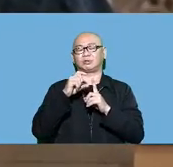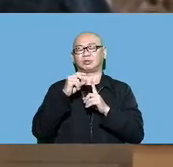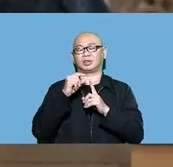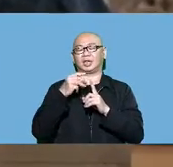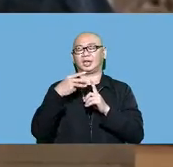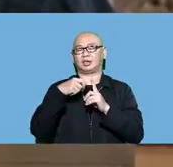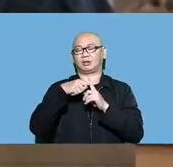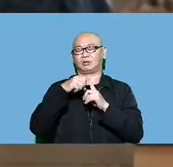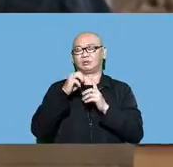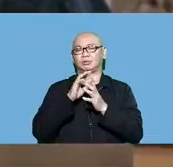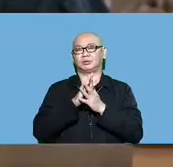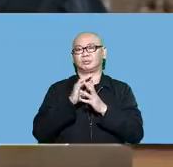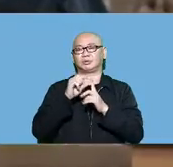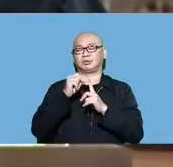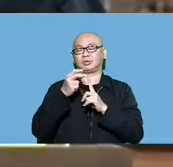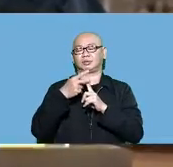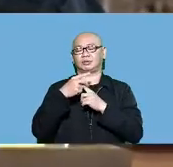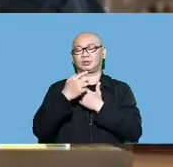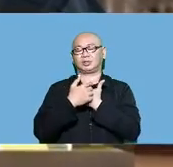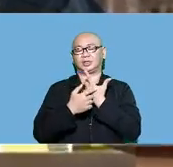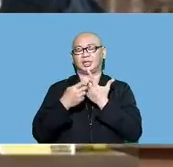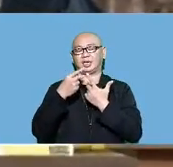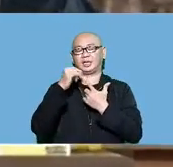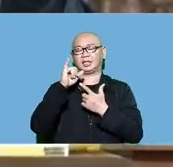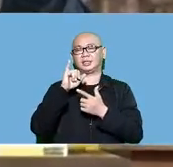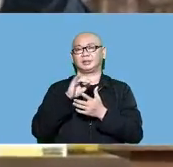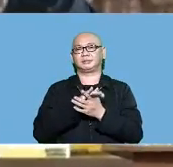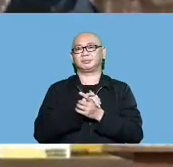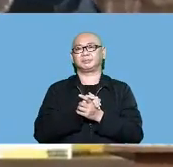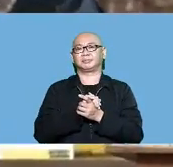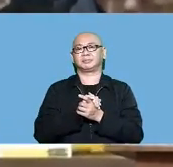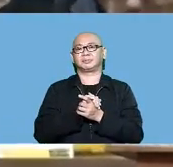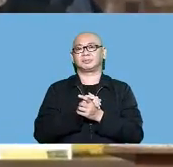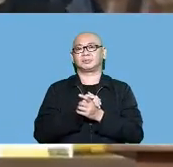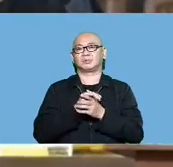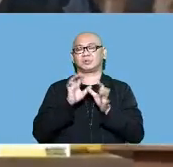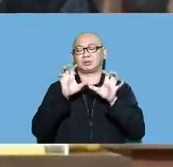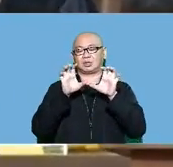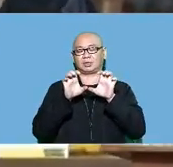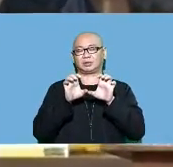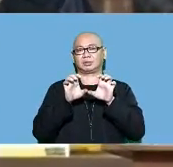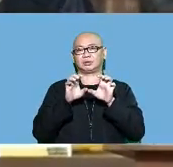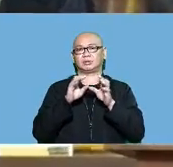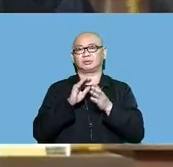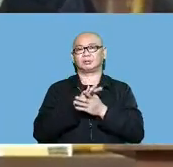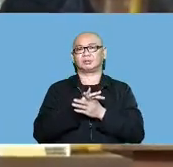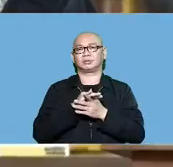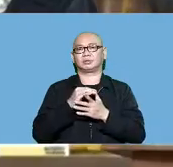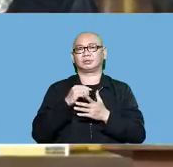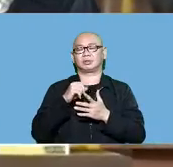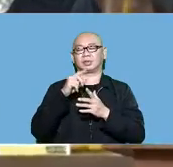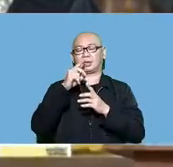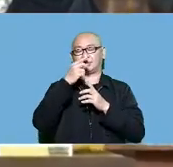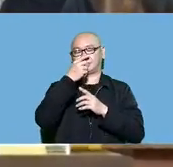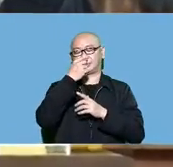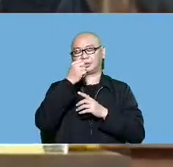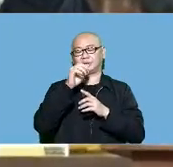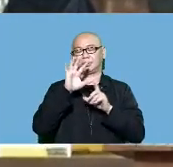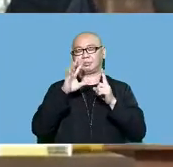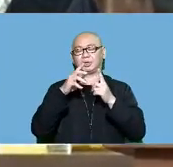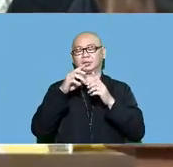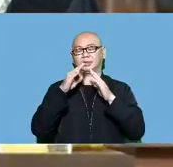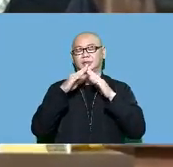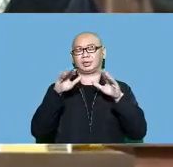MSI, Profesor Dr. Yeri Sutopo MPDMT Universitas Negeri Semarang, Kamis